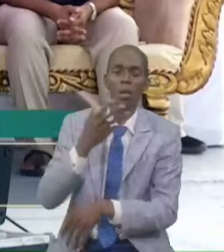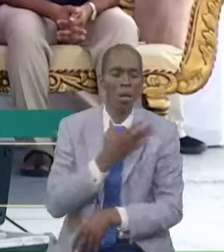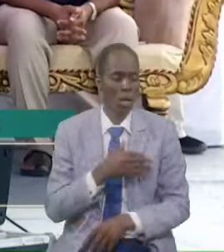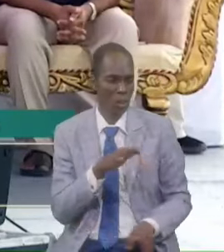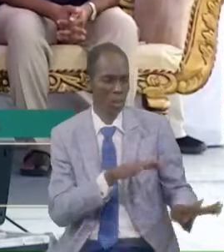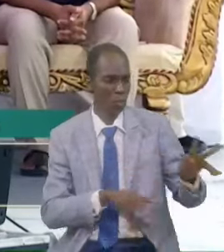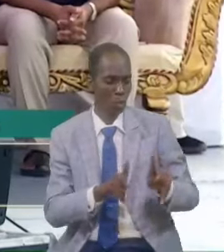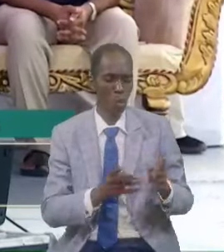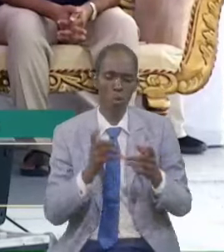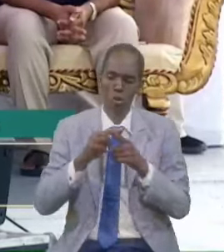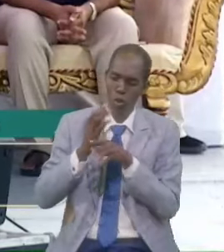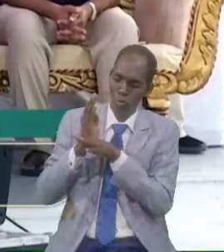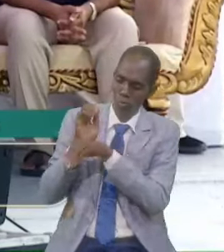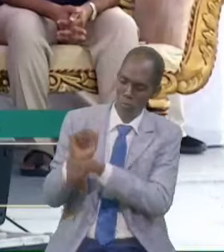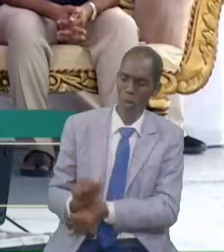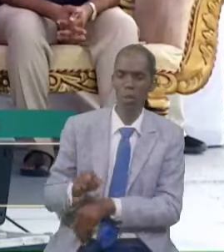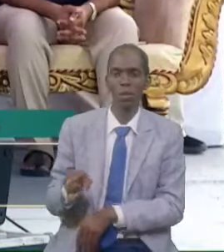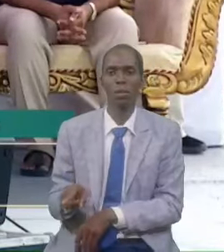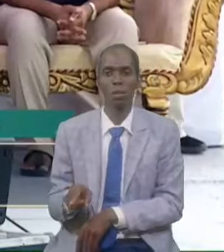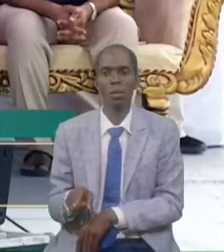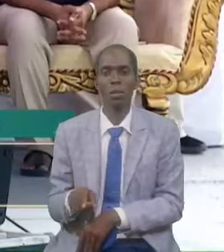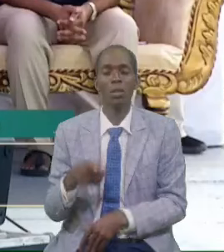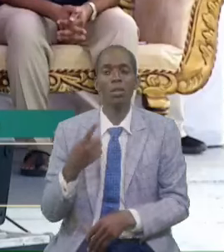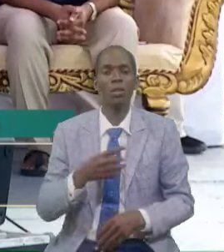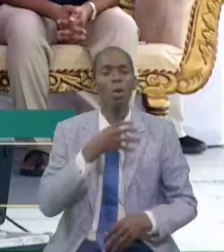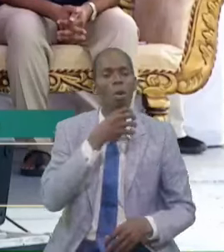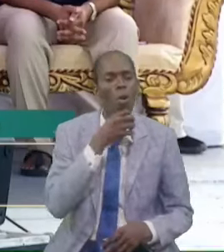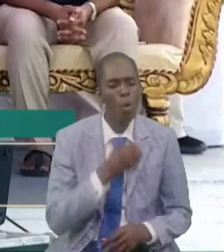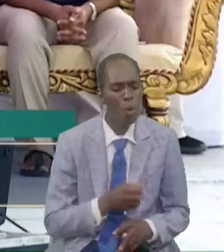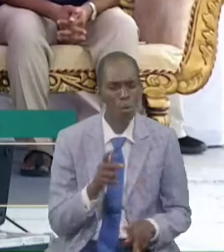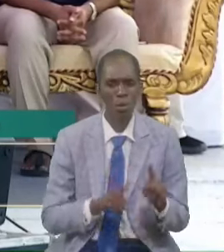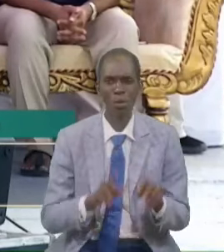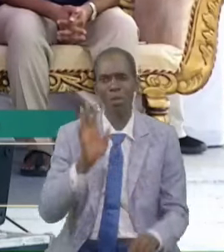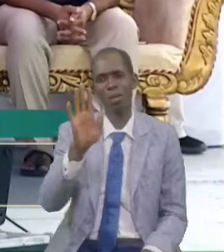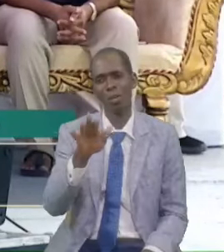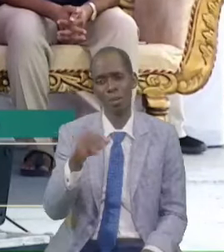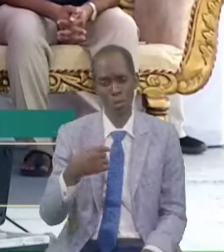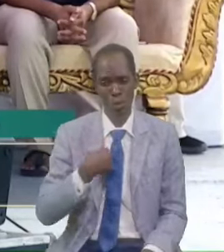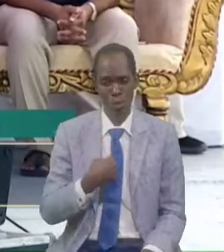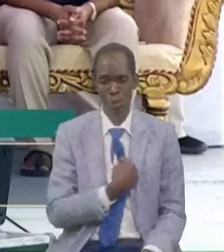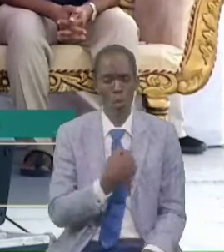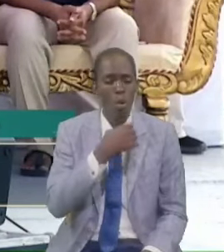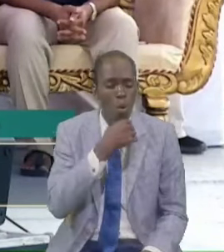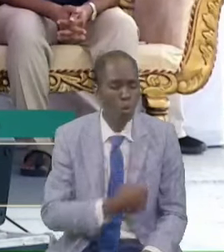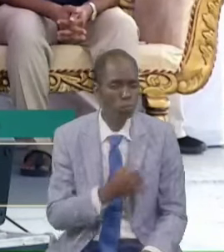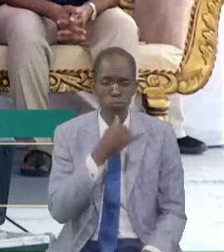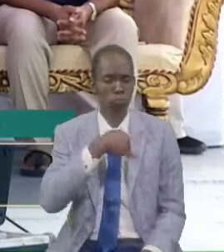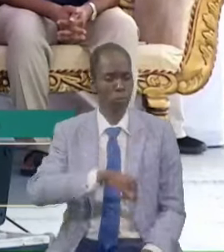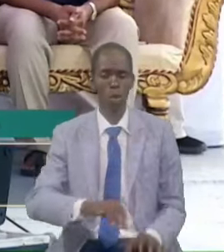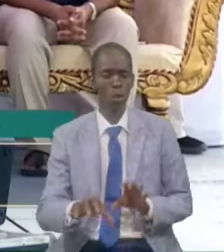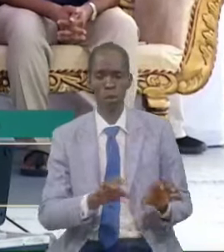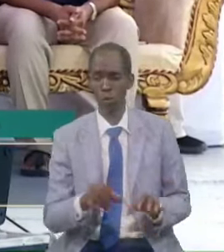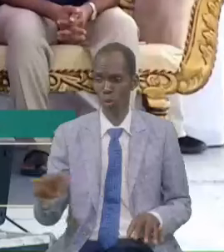వారిని ఆపాలనుకుంటున్నారు. The older generation says what we have not done, the younger generation cannot do, will not